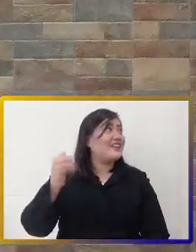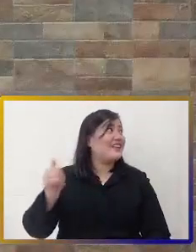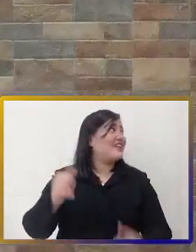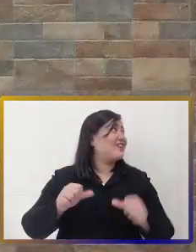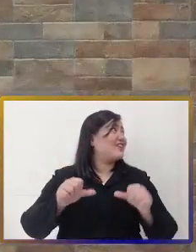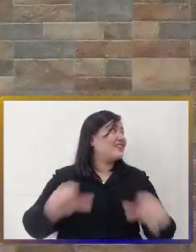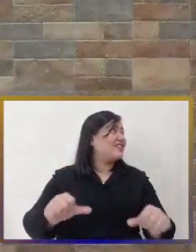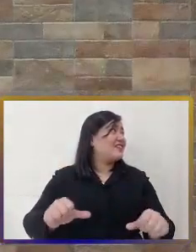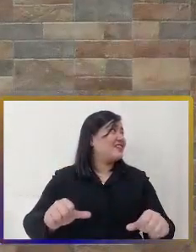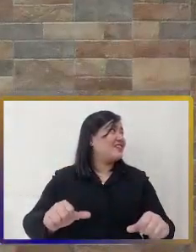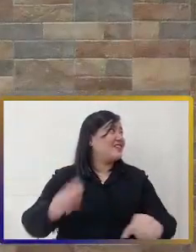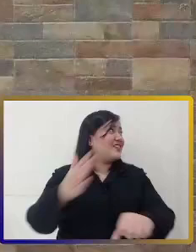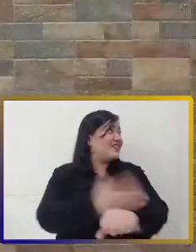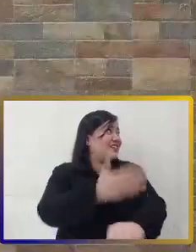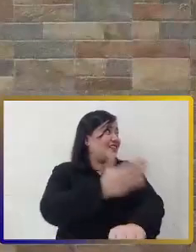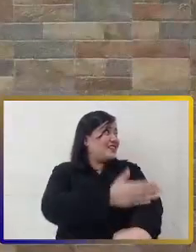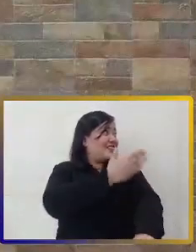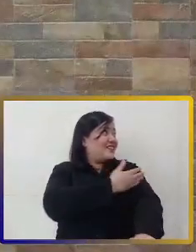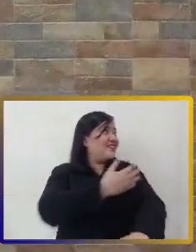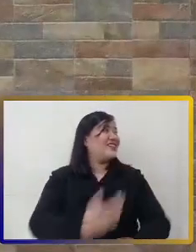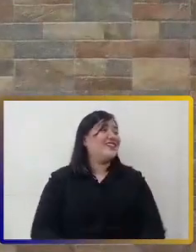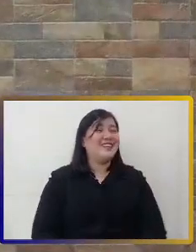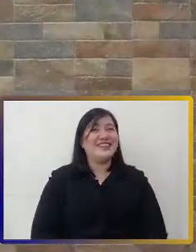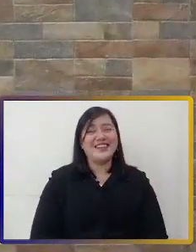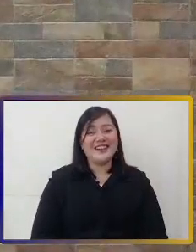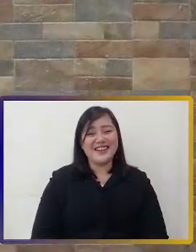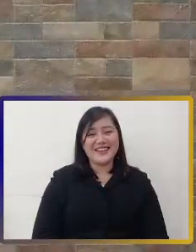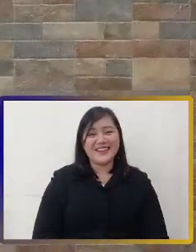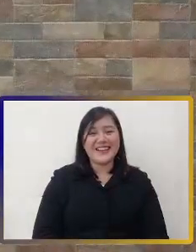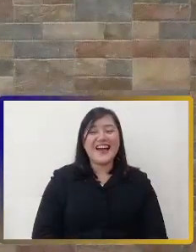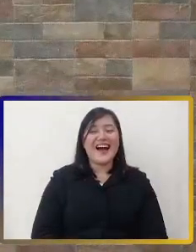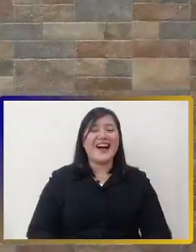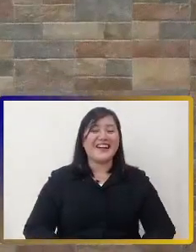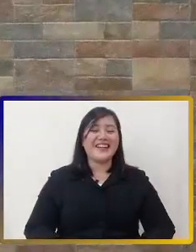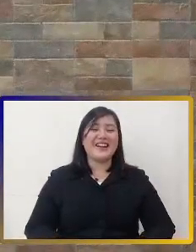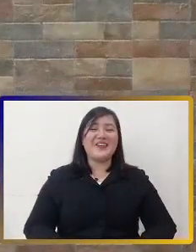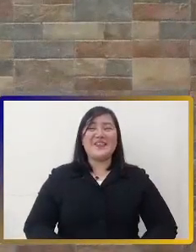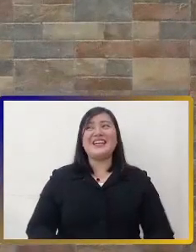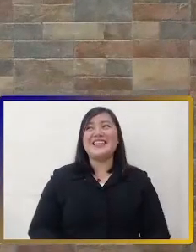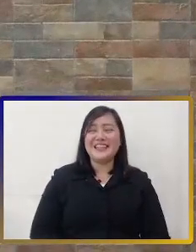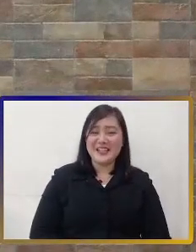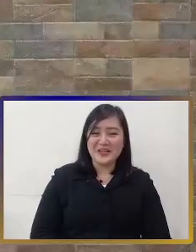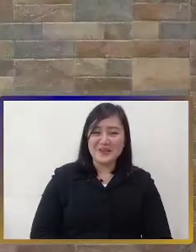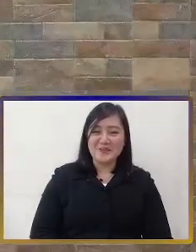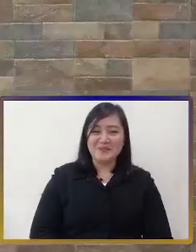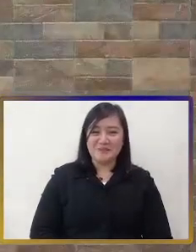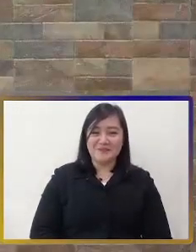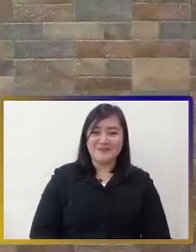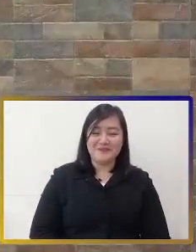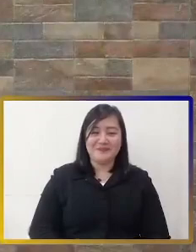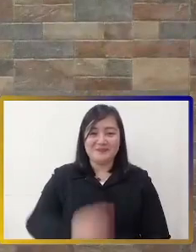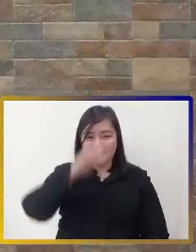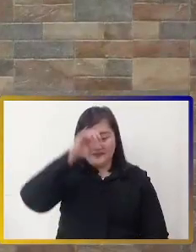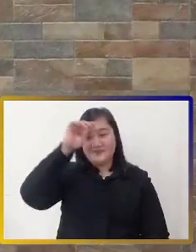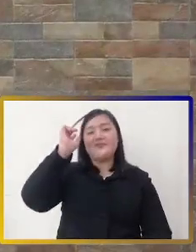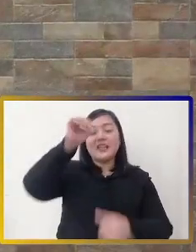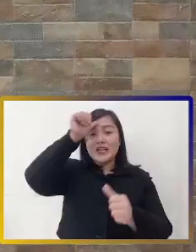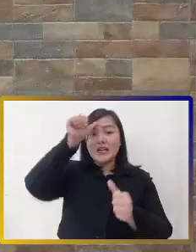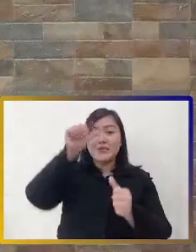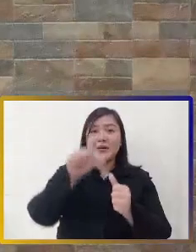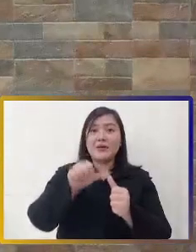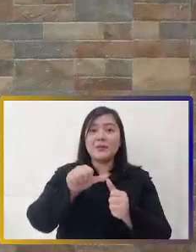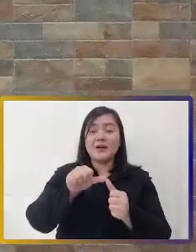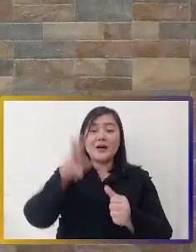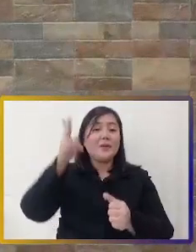ng pinaniniwalaan at pinangahawakang katuruan. Kaya nga po, hindi natin may deny yan. Hanggang ngayon, oh, naalala niyo po yung pinasa